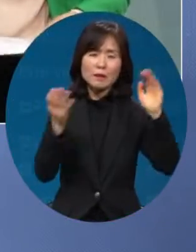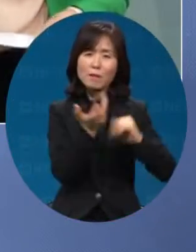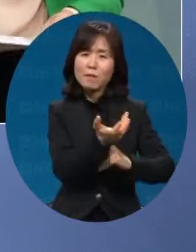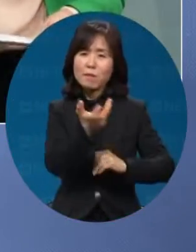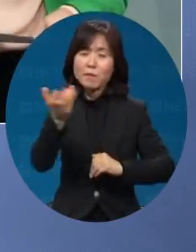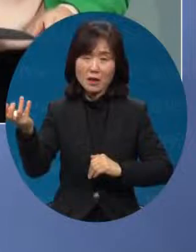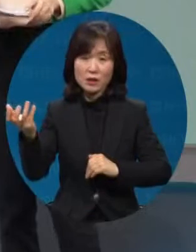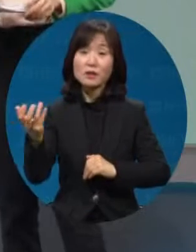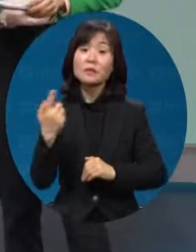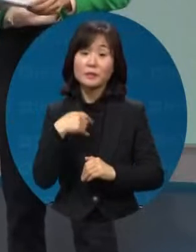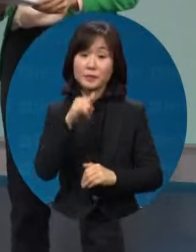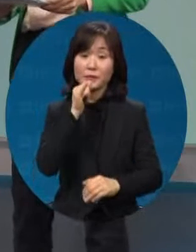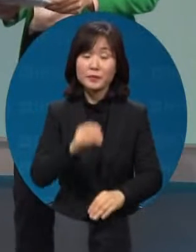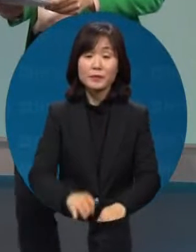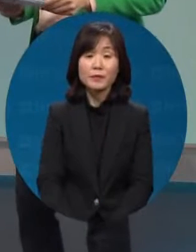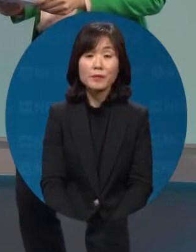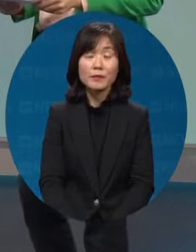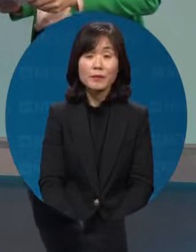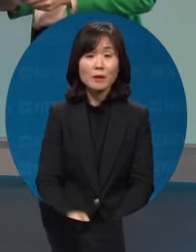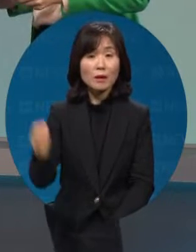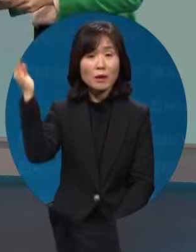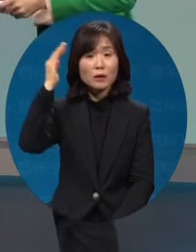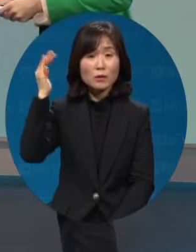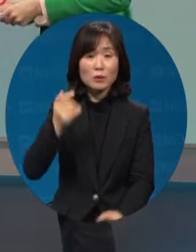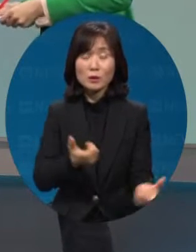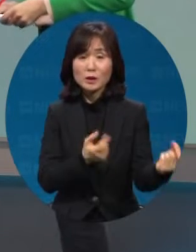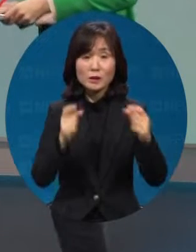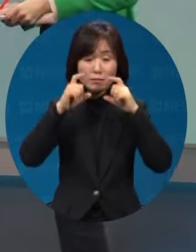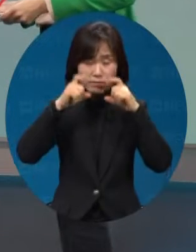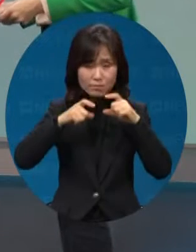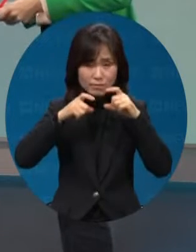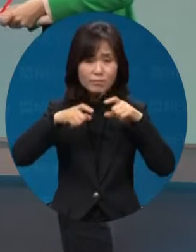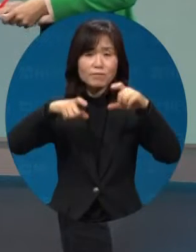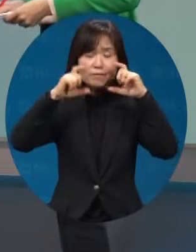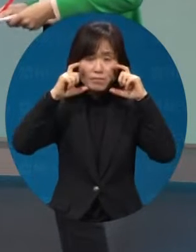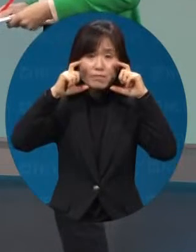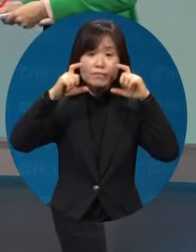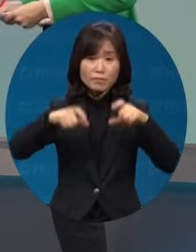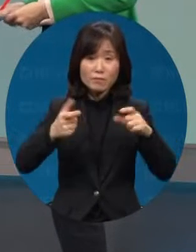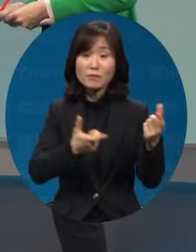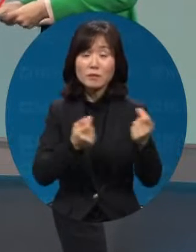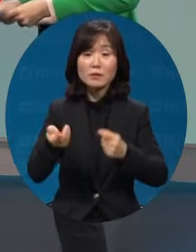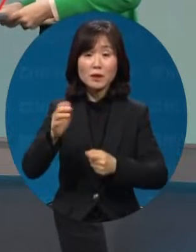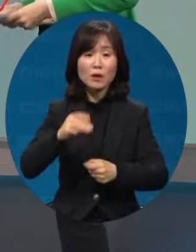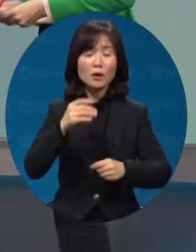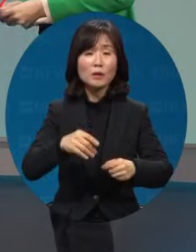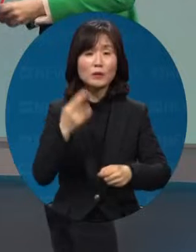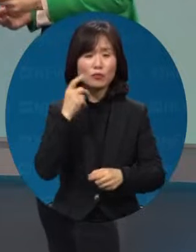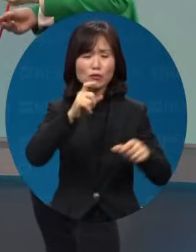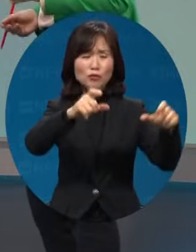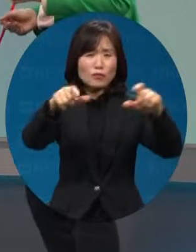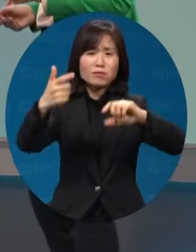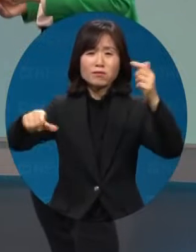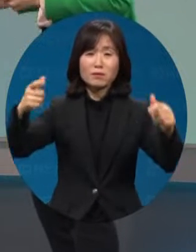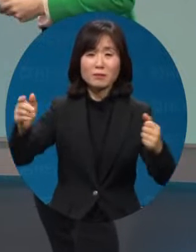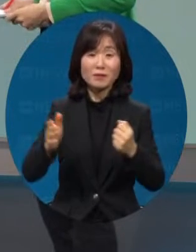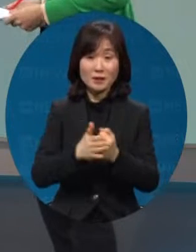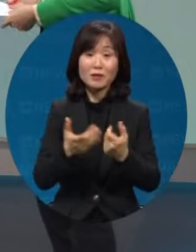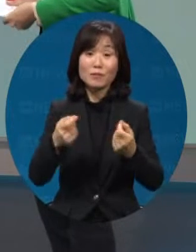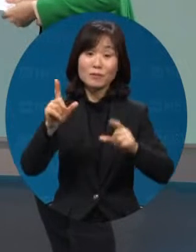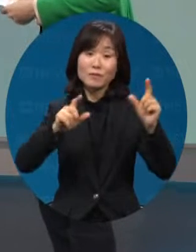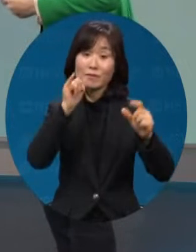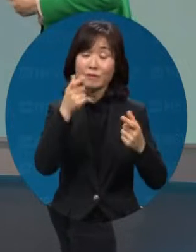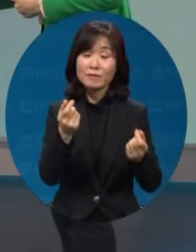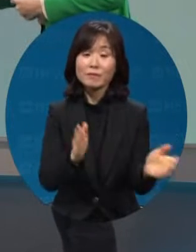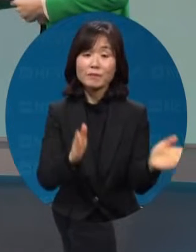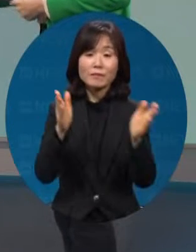옮겨지기도 했습니다. 그렇군요. 자, 우리는 뭐 다 같이 쓰고 다 같이 벗는데 여기는 주마다 상황이 다르다 보니까 일어나는 일인 것 같습니다. 네, 두 번째 소식